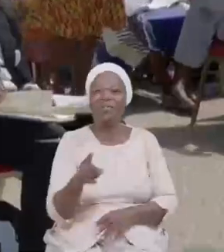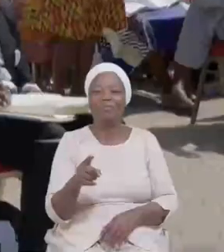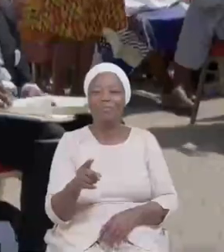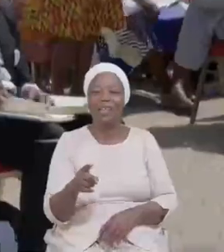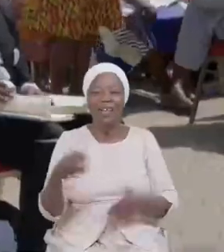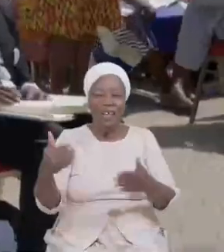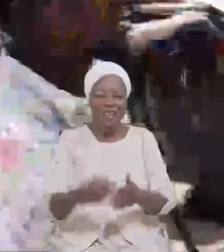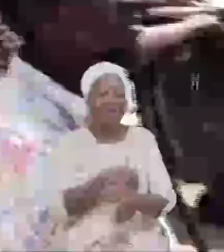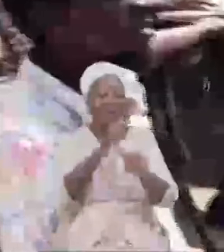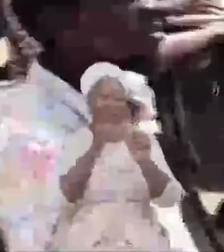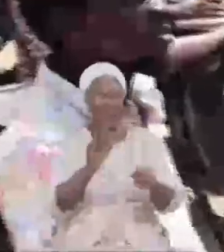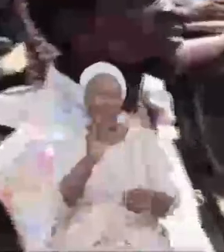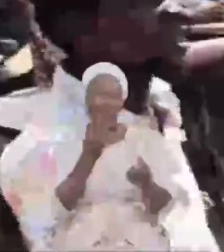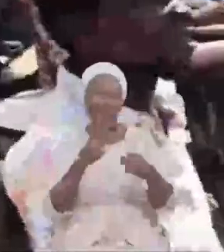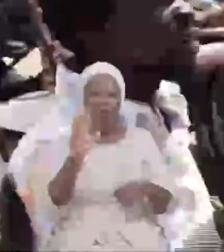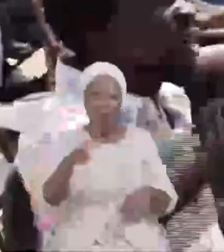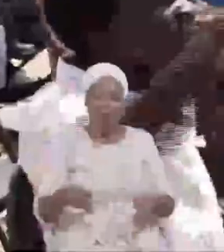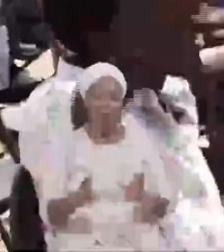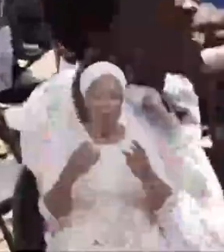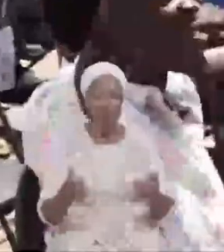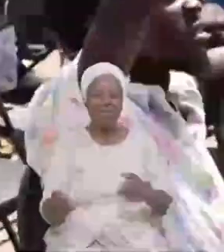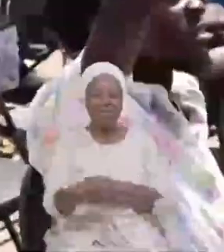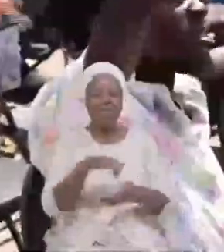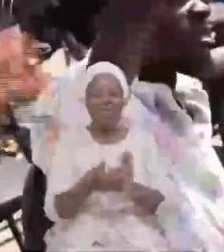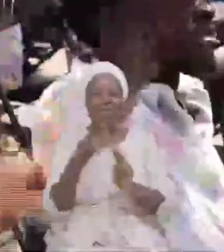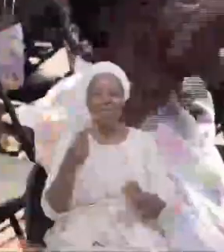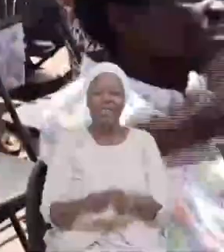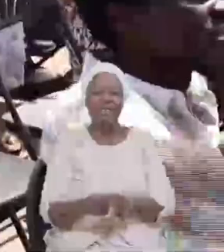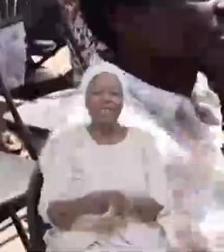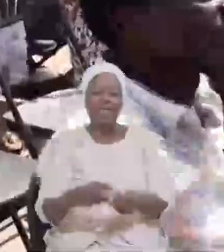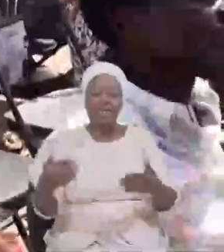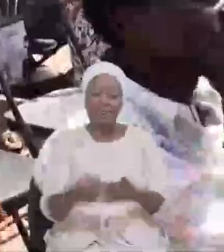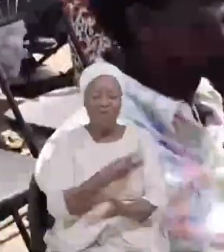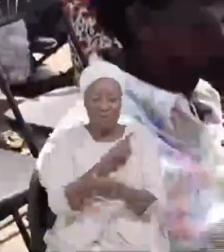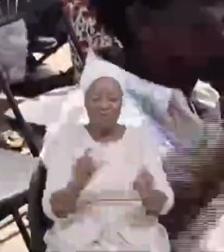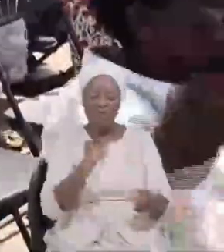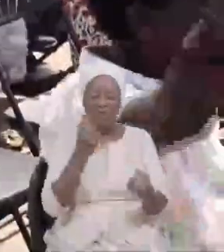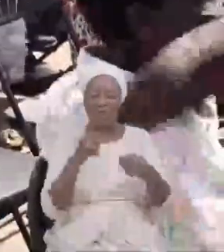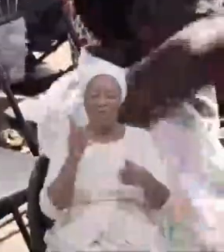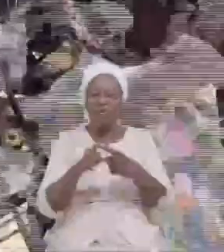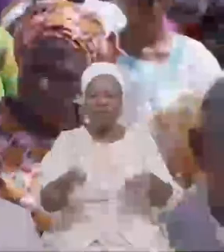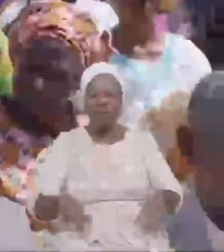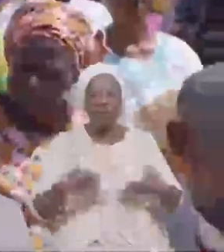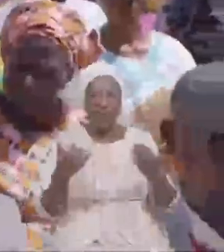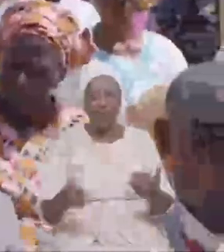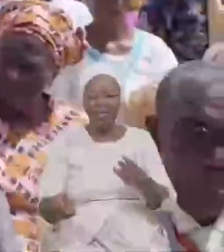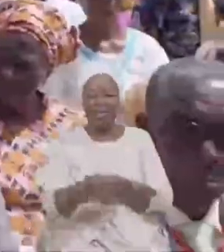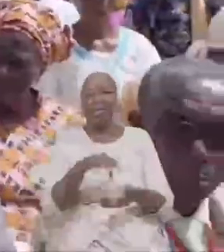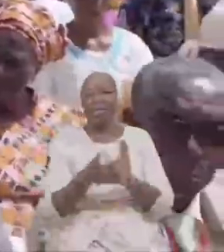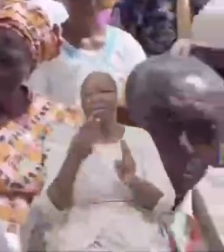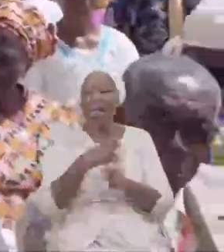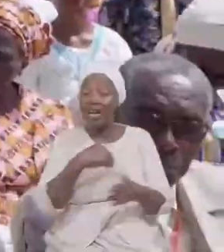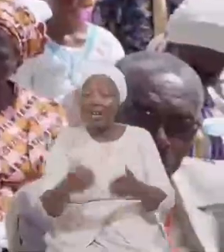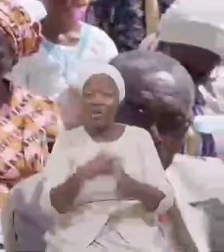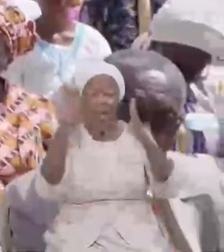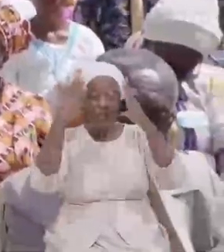Nouvelles bénédictions viennent pour ta vie. De nouvelles délivrances viennent pour ta vie aujourd'hui. Et une nouvelle expérience de salut,